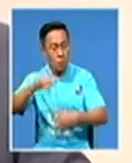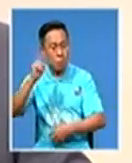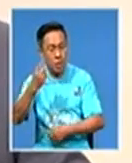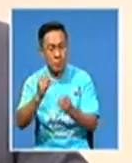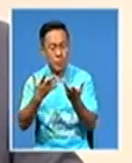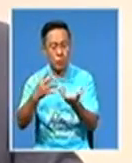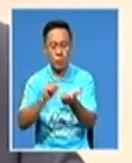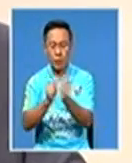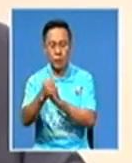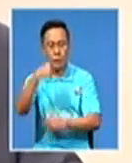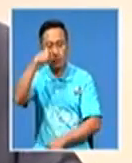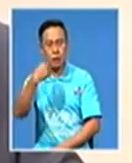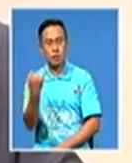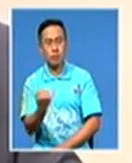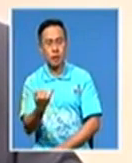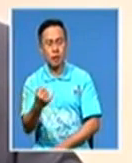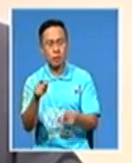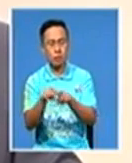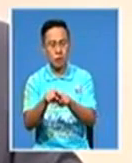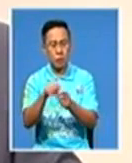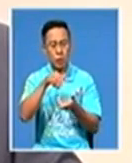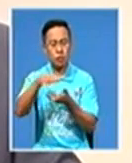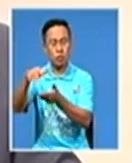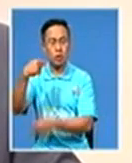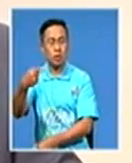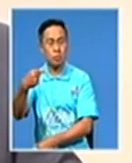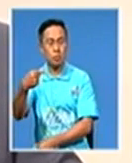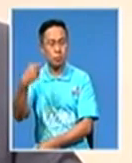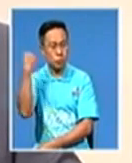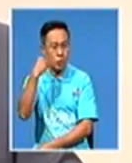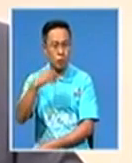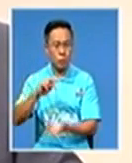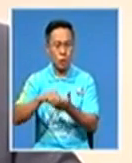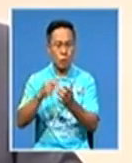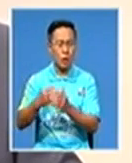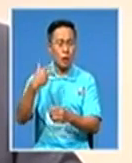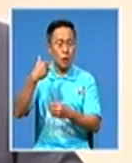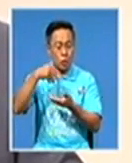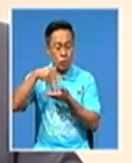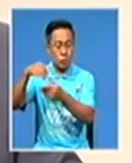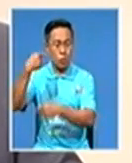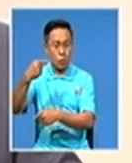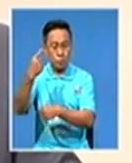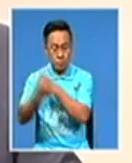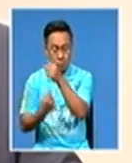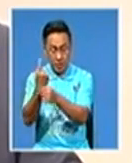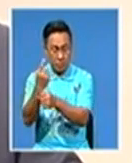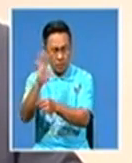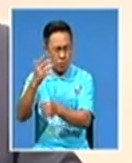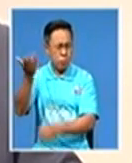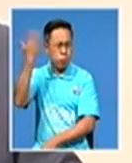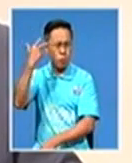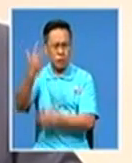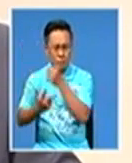ะสู้ไม่ได้ยอดส่งออกที่ติดลบเนี่ยไม่ใช่ติดลบแค่ปีนี้นะฮะมันติดลบมา3ปีแล้วแต่ตอนนั้นเรามัวแ